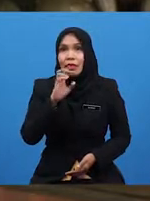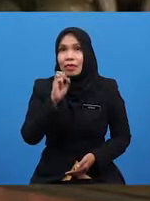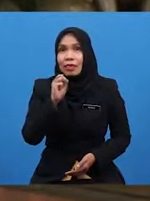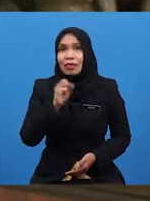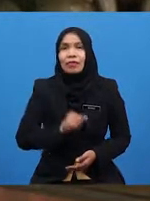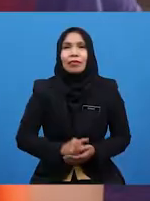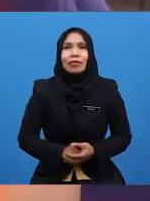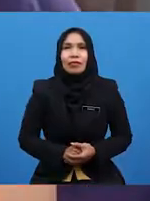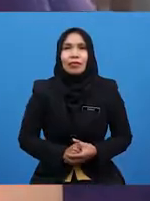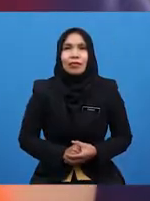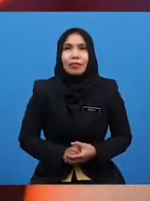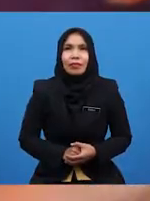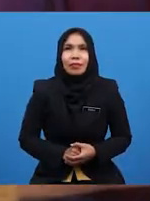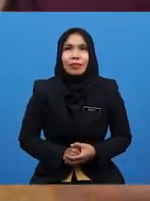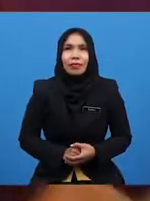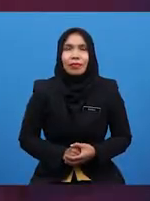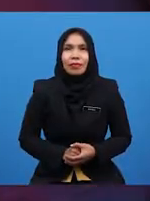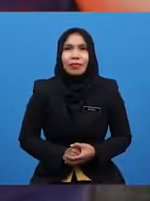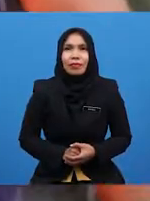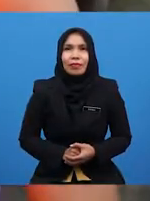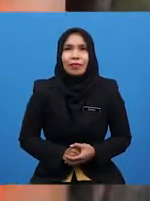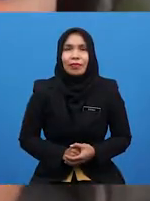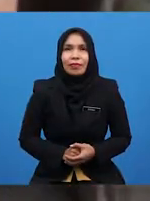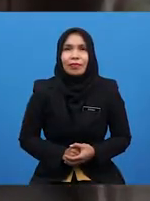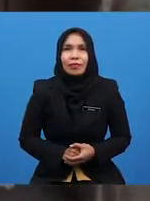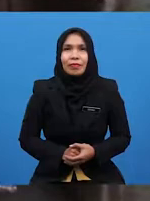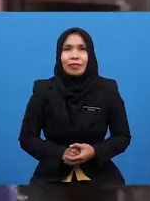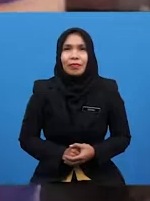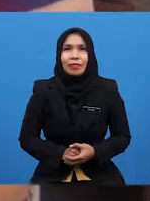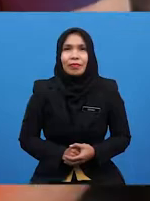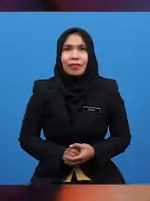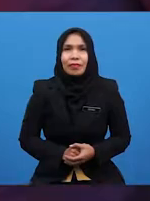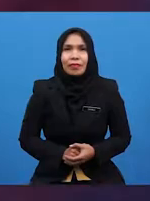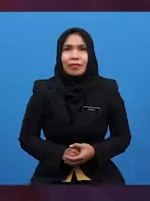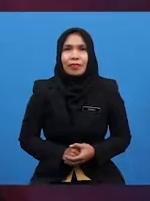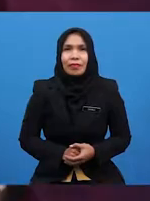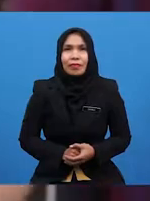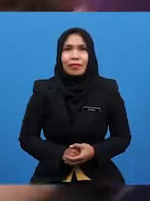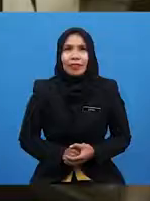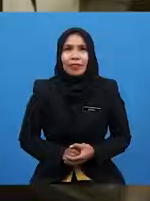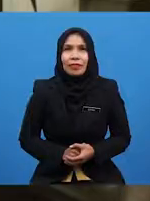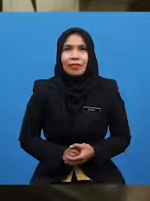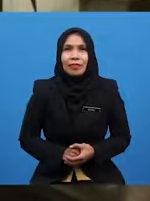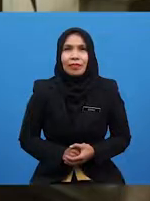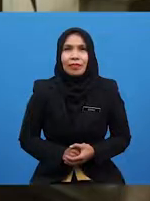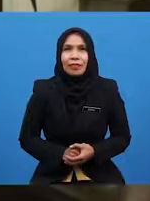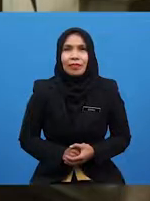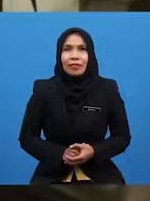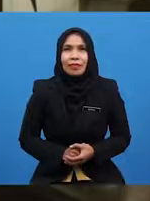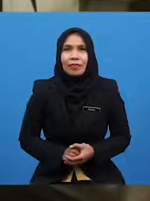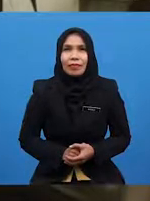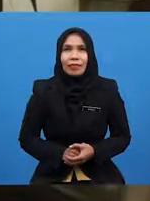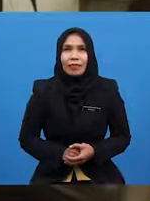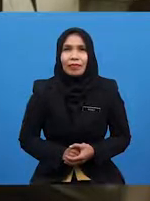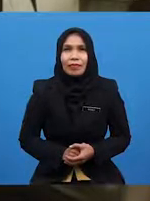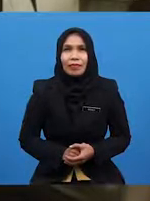yang boleh dikatakan sebagai satu membawa satu falsafah pegangan jati diri Melayu. Untuk